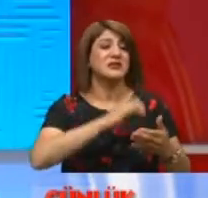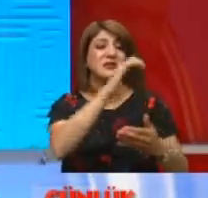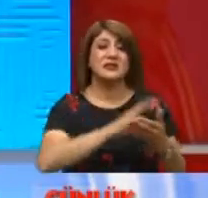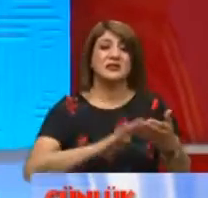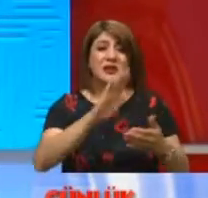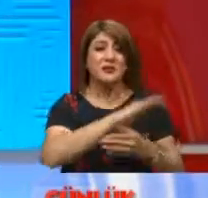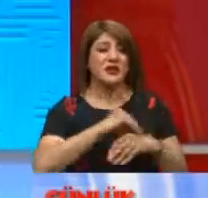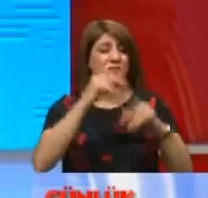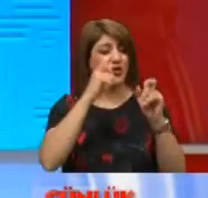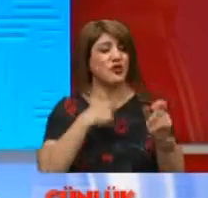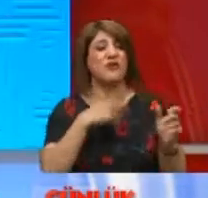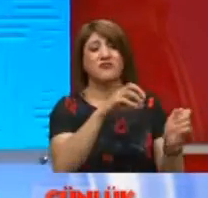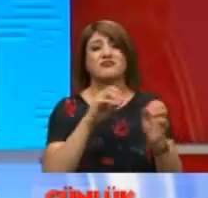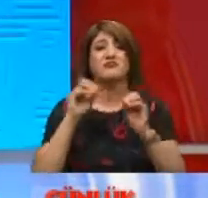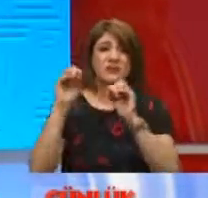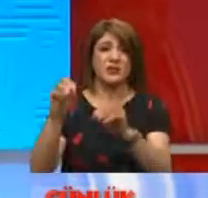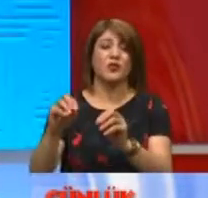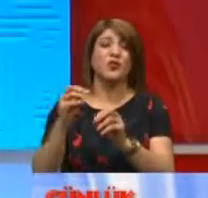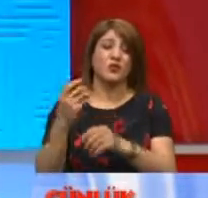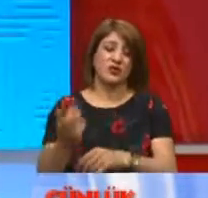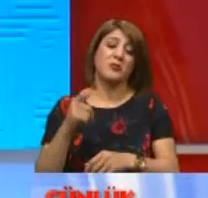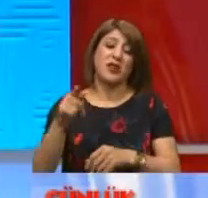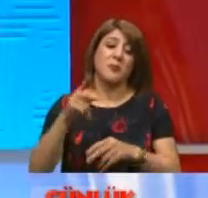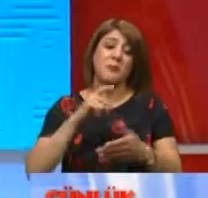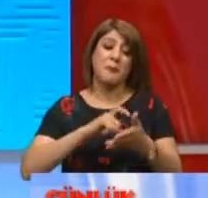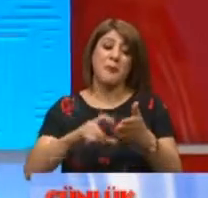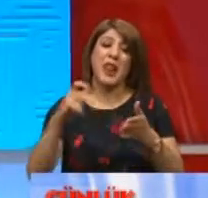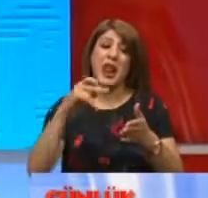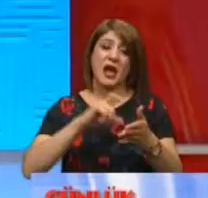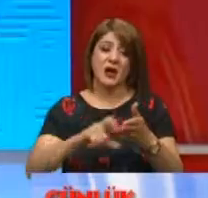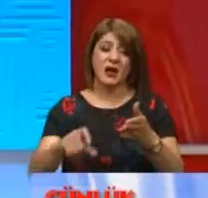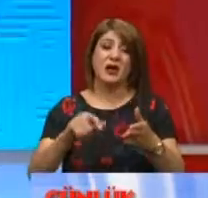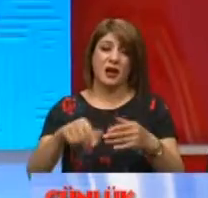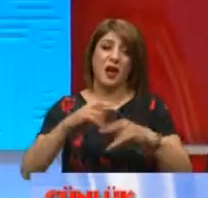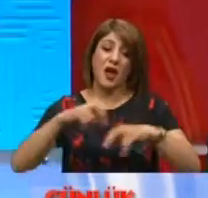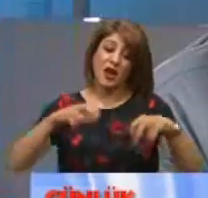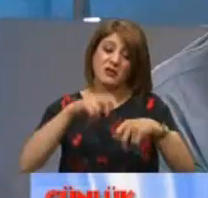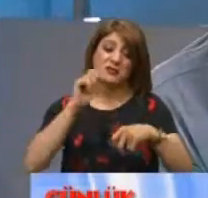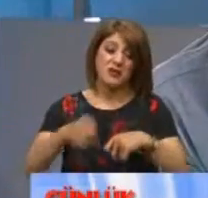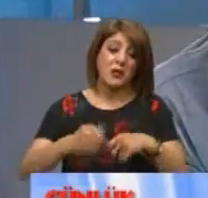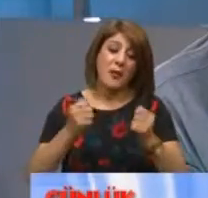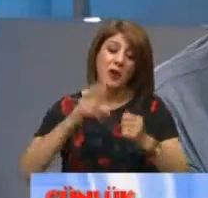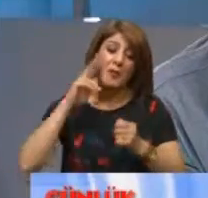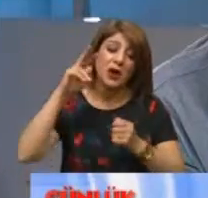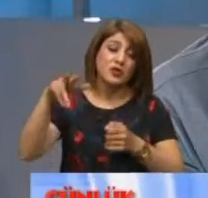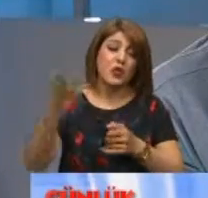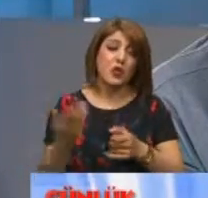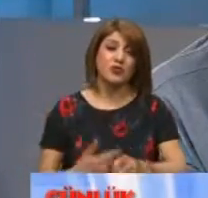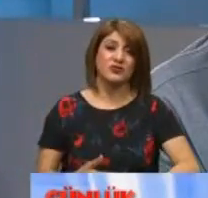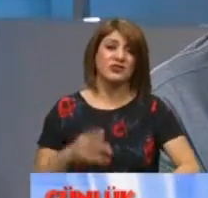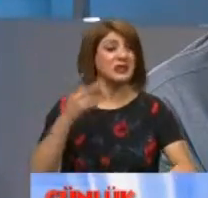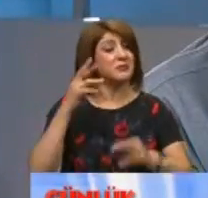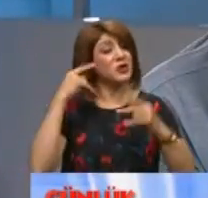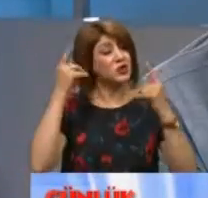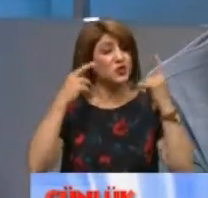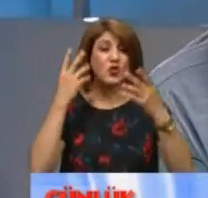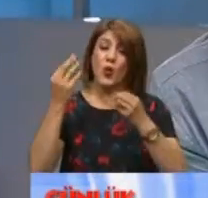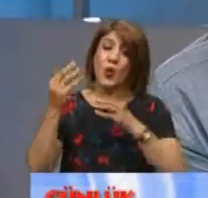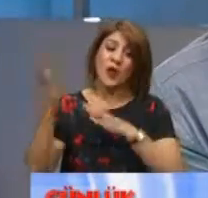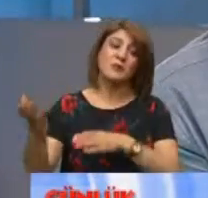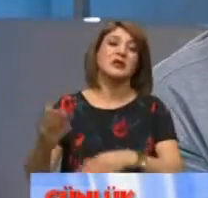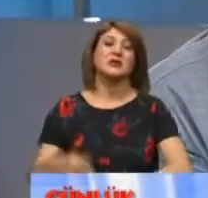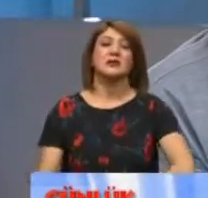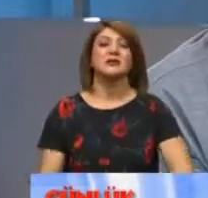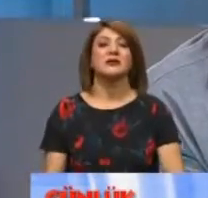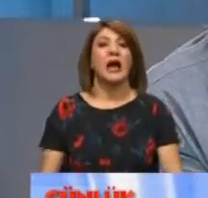Fotoğrafını koyacağım tabii, da oraya. Tabii. Sen plakadan araştır, öğren demiş. Bir, yani. Orada bir araba olduğuna kesin eminiz. Onu sağlamış. iki şey, şu da